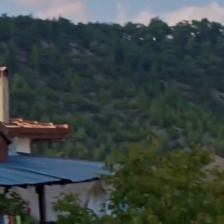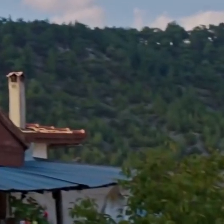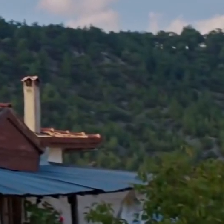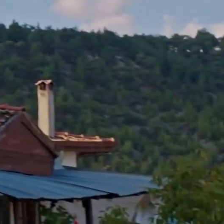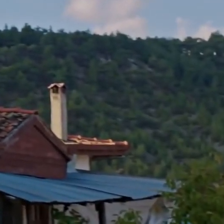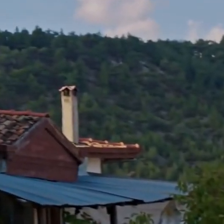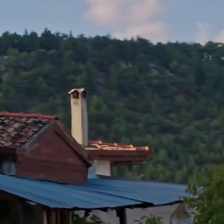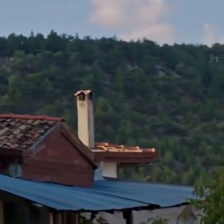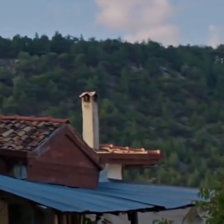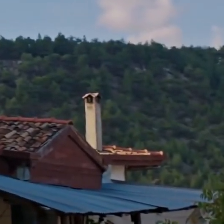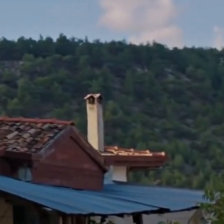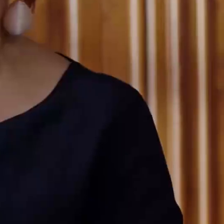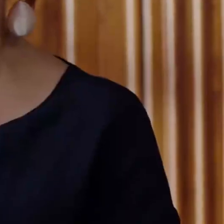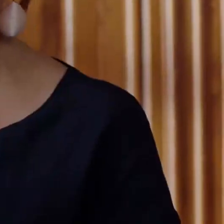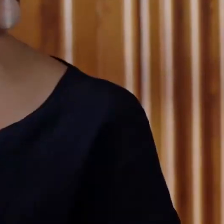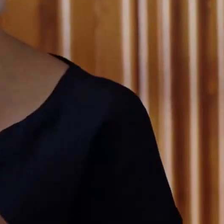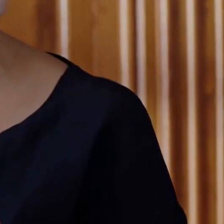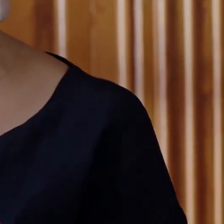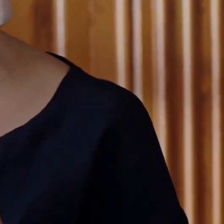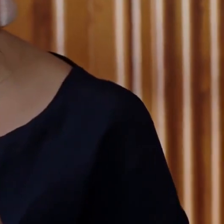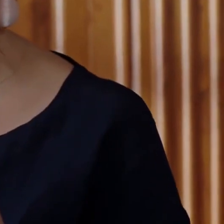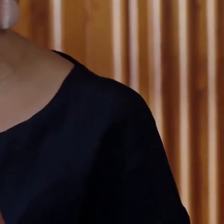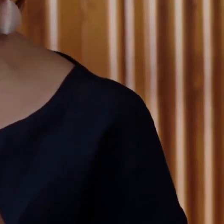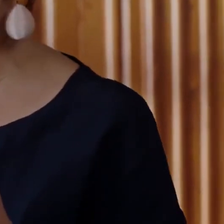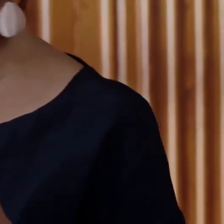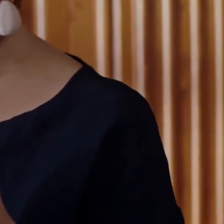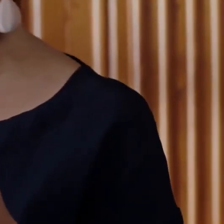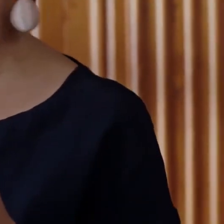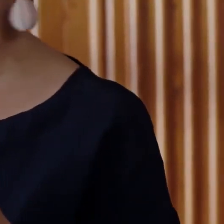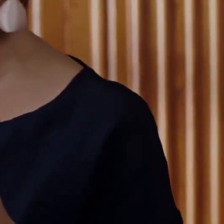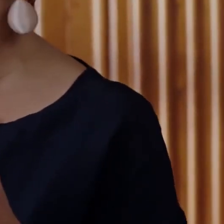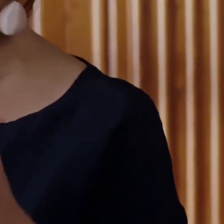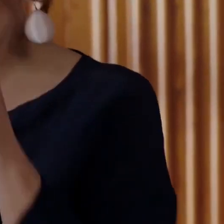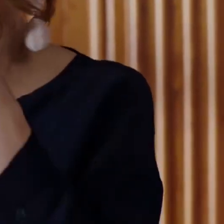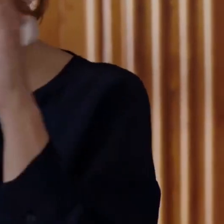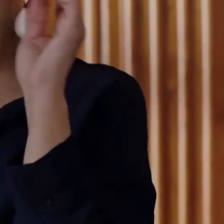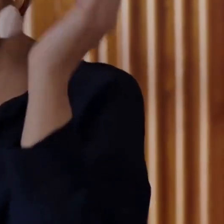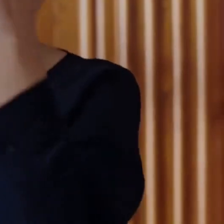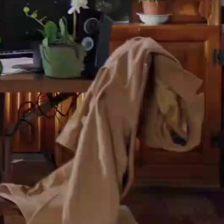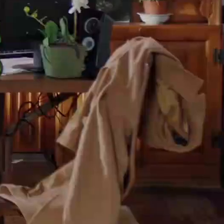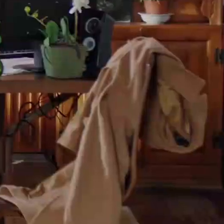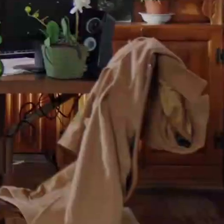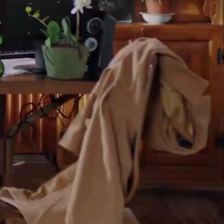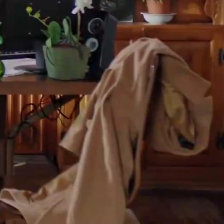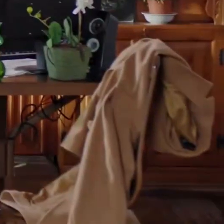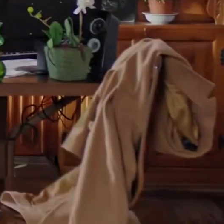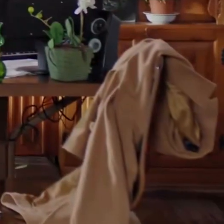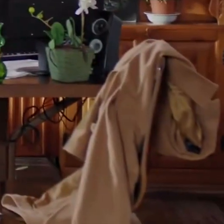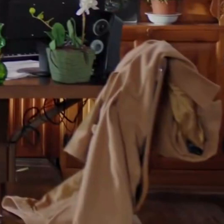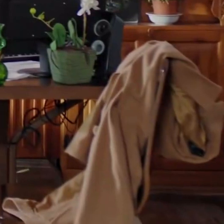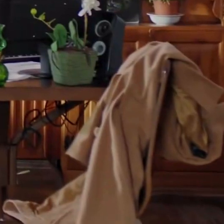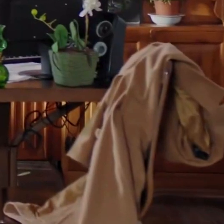Hisar konağında Alev ayna karşısında küpesini takıyor. Saçları fönlenip toplanmış, kahkülleri alnında. Bakımlı,